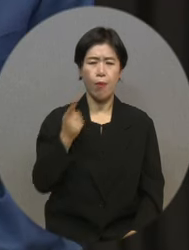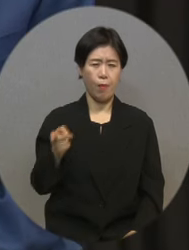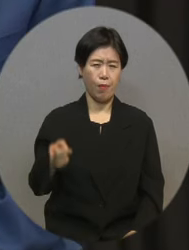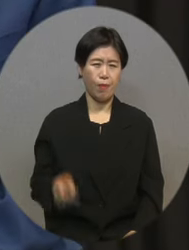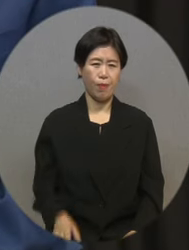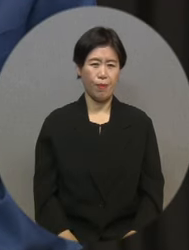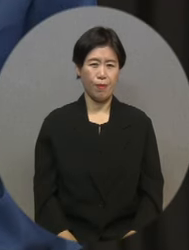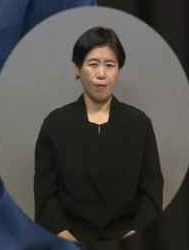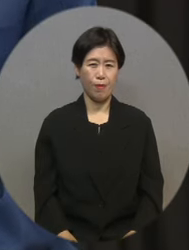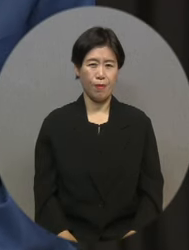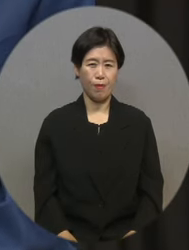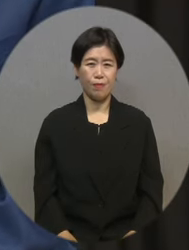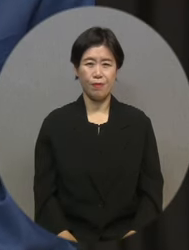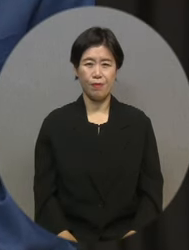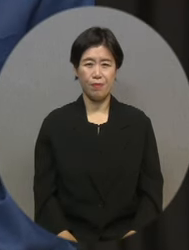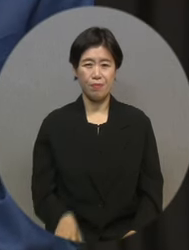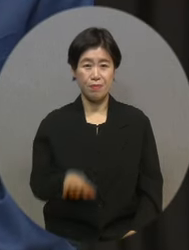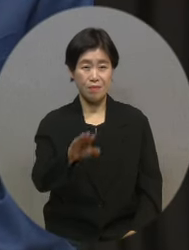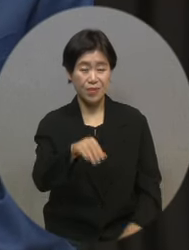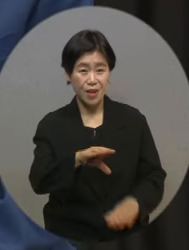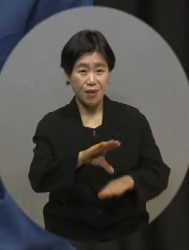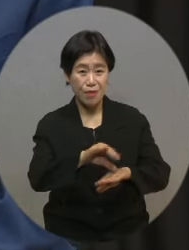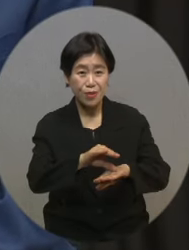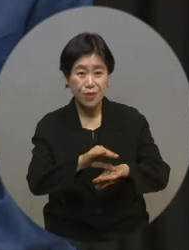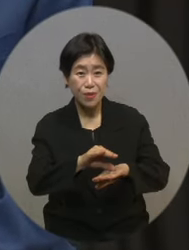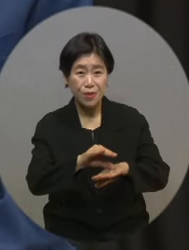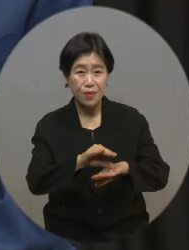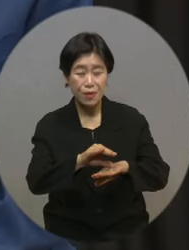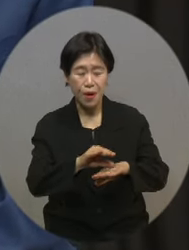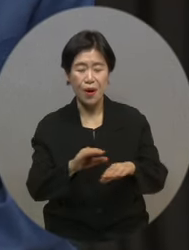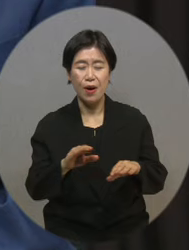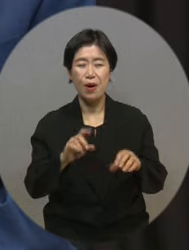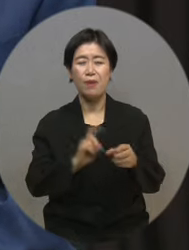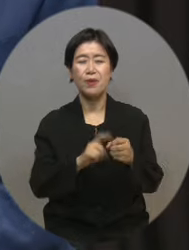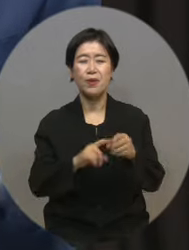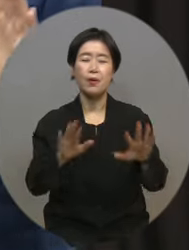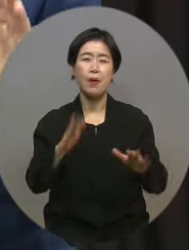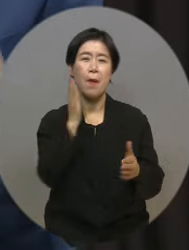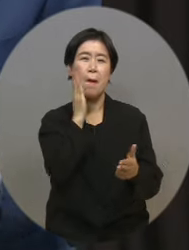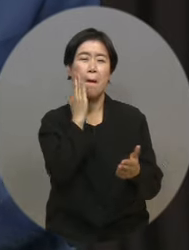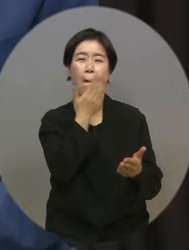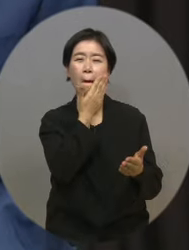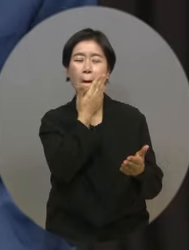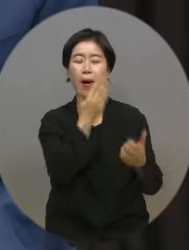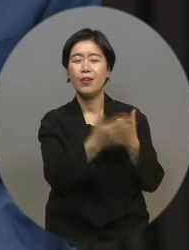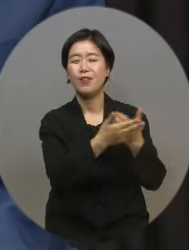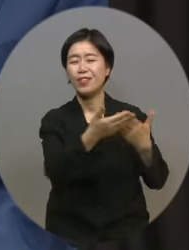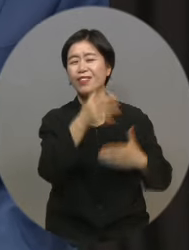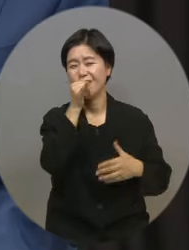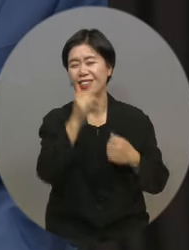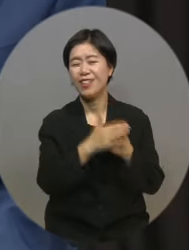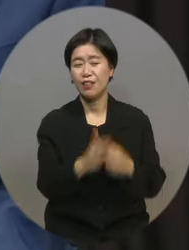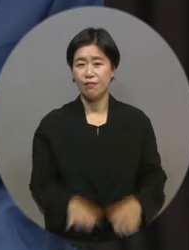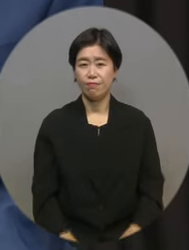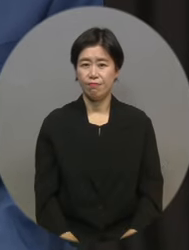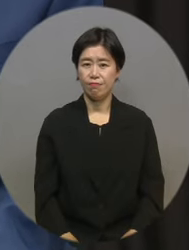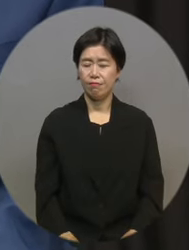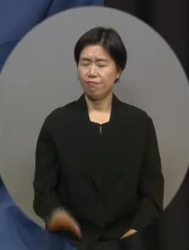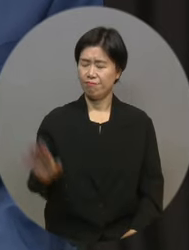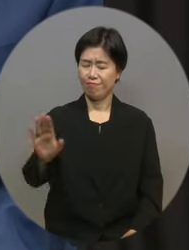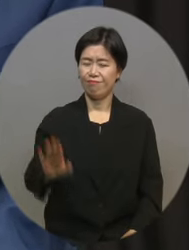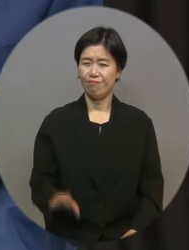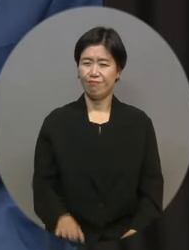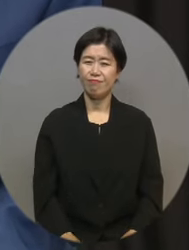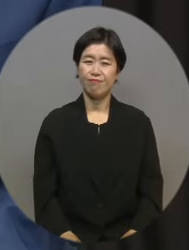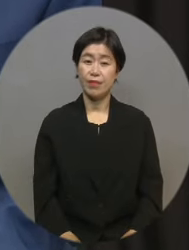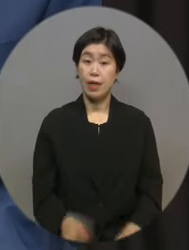좋으시거든요. 이게 방송 나온다고 이렇게 분장을 해주시던데. 아니, 진짜요. 그리고 잘 모르죠, 남들은. 처음에